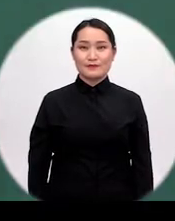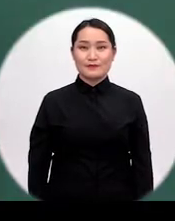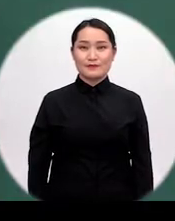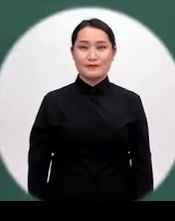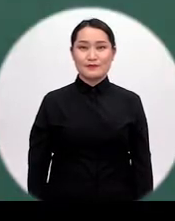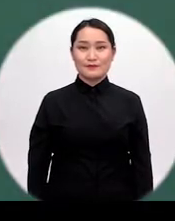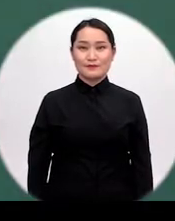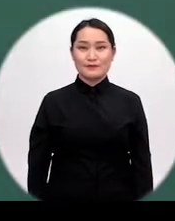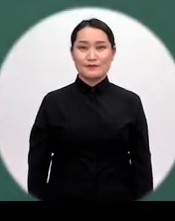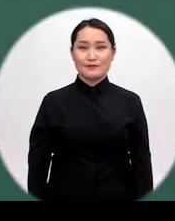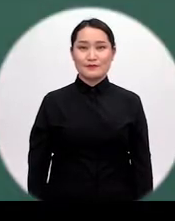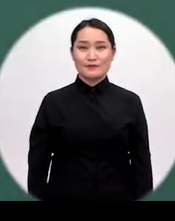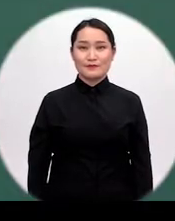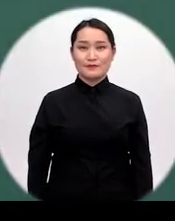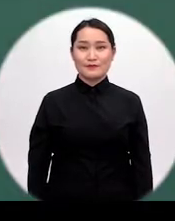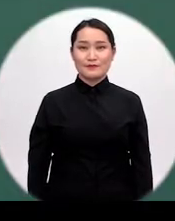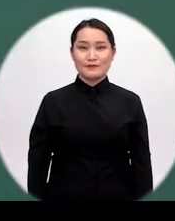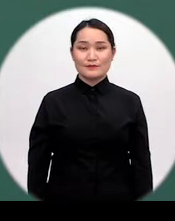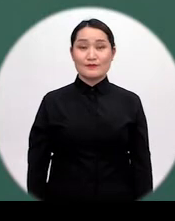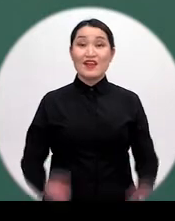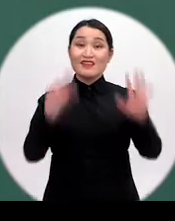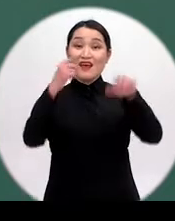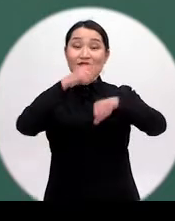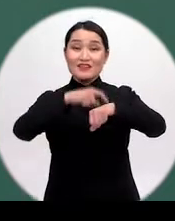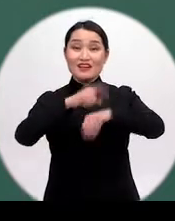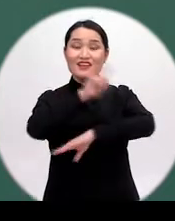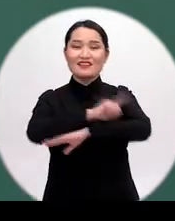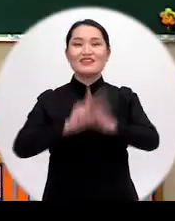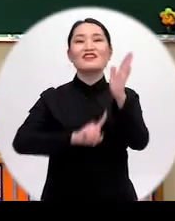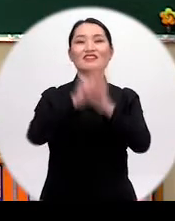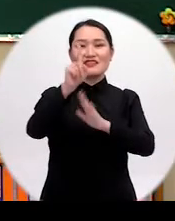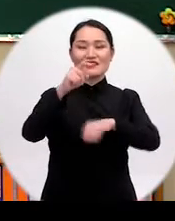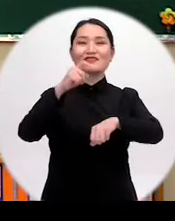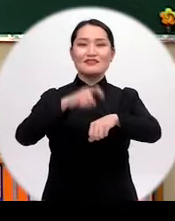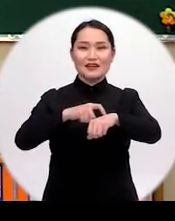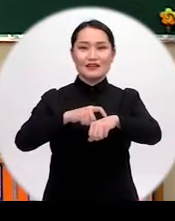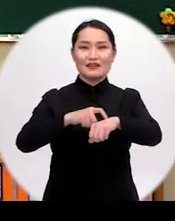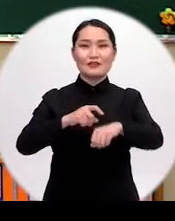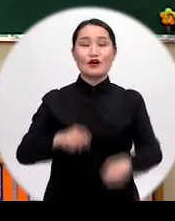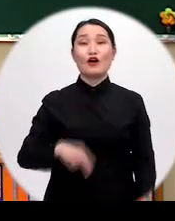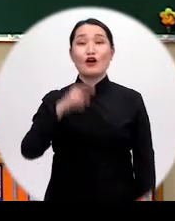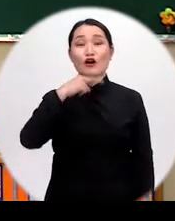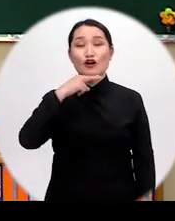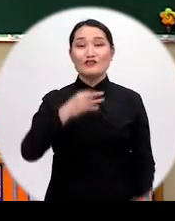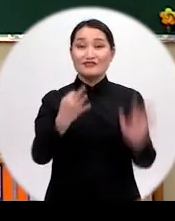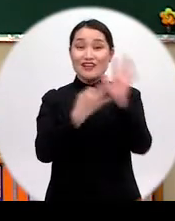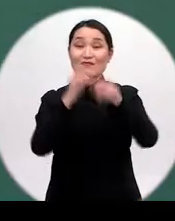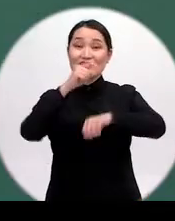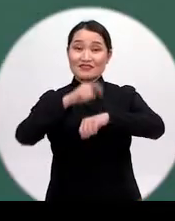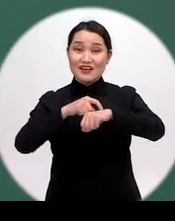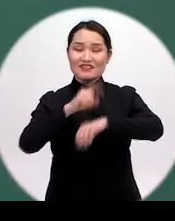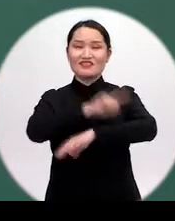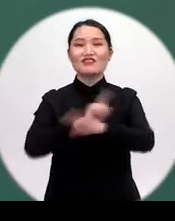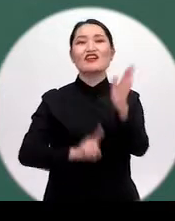За, 8 цаг маань бид бүгдийн хичээл эхэлдэг цаг тийм ээ. Тэгвэл Ануужин охин 8 цагт